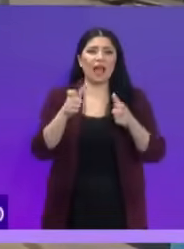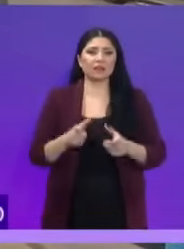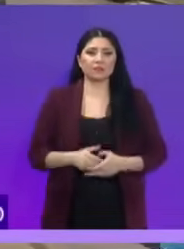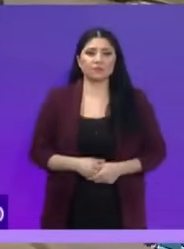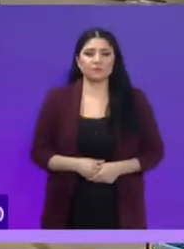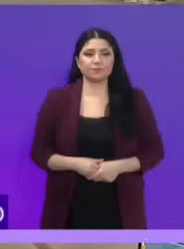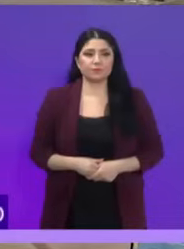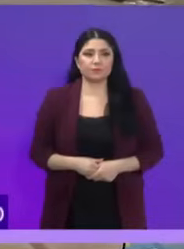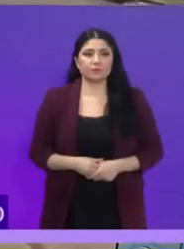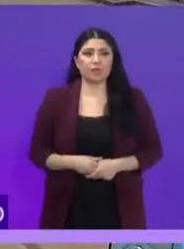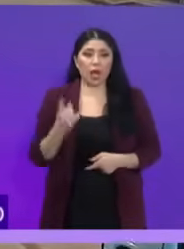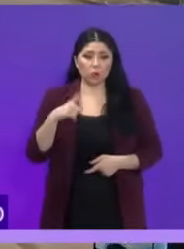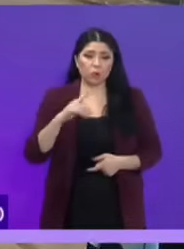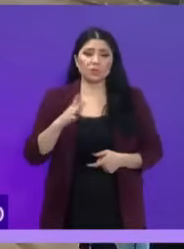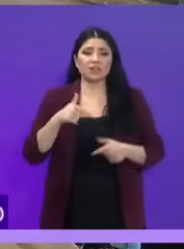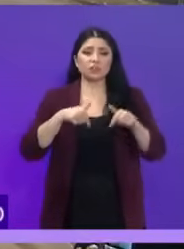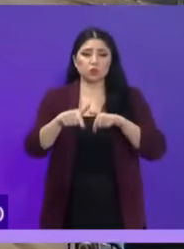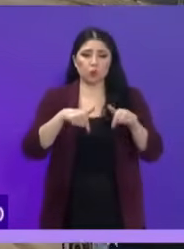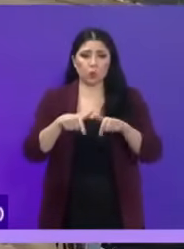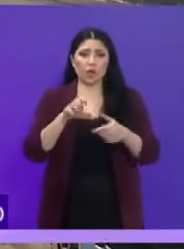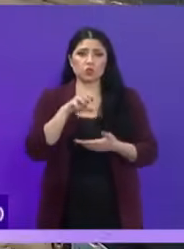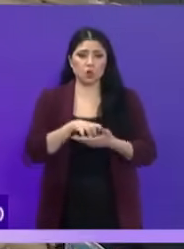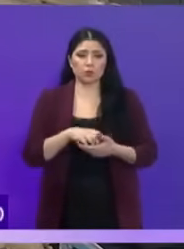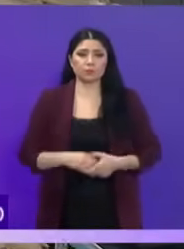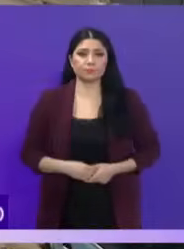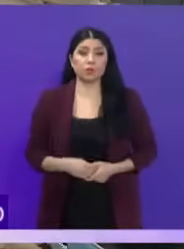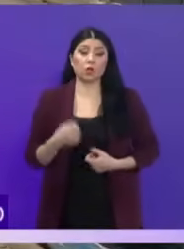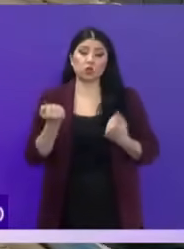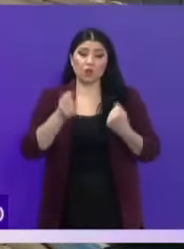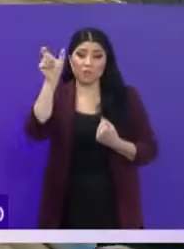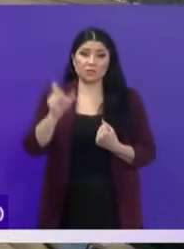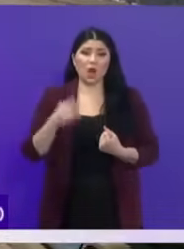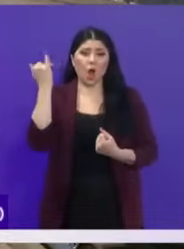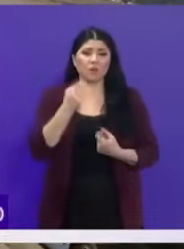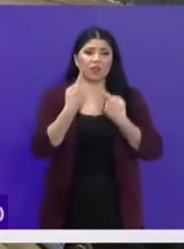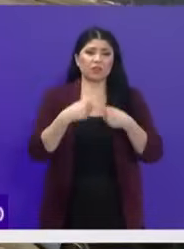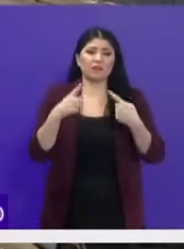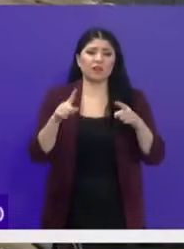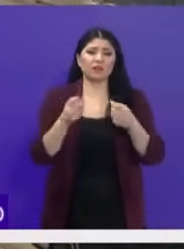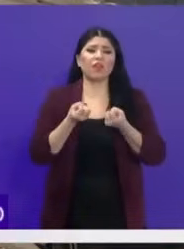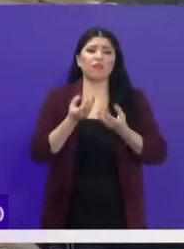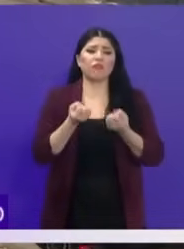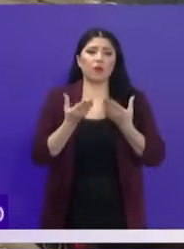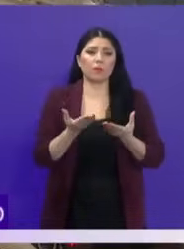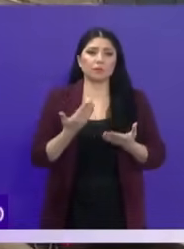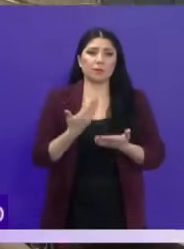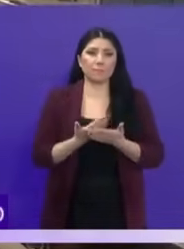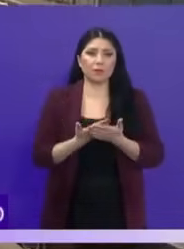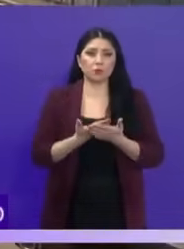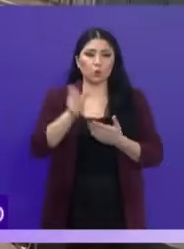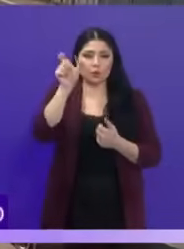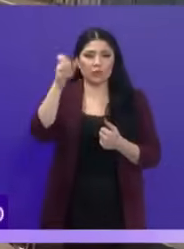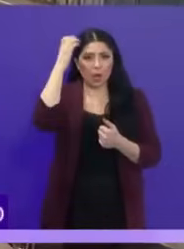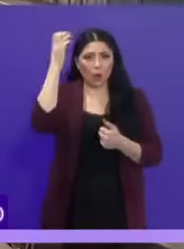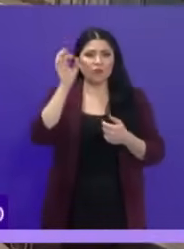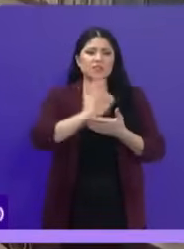așteptăm ca traficul să se blocheze în acea zonă. Șoferii au venit cu diferite mesaje pentru guvernanți, cu